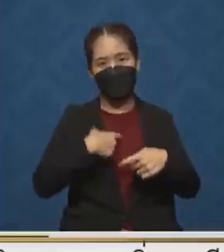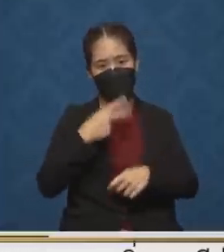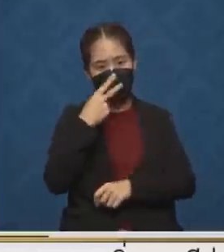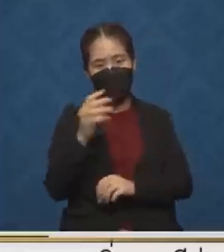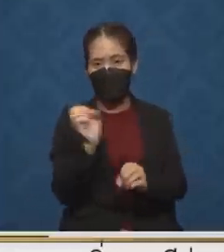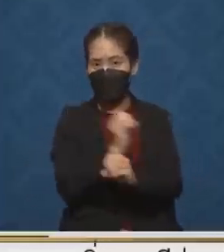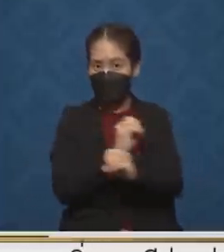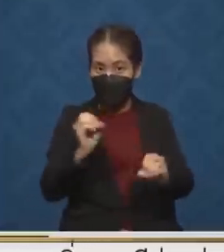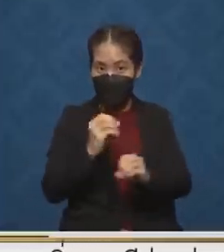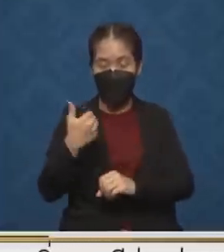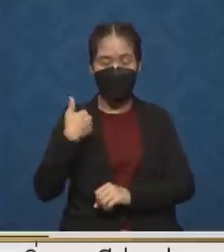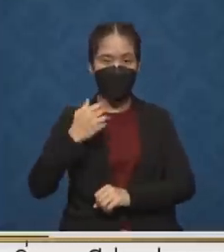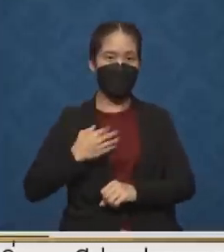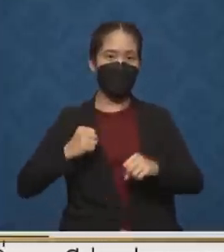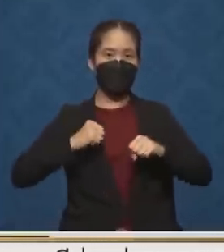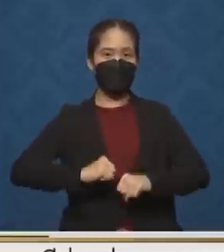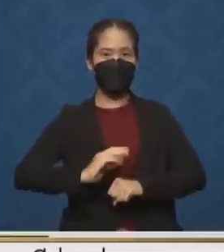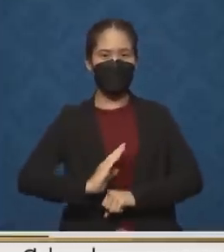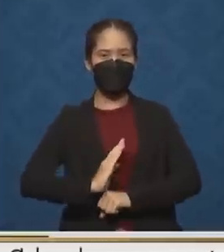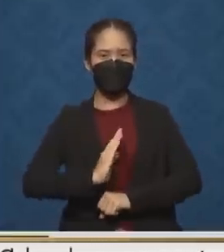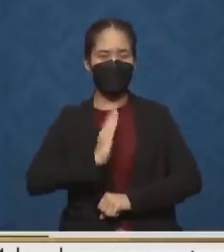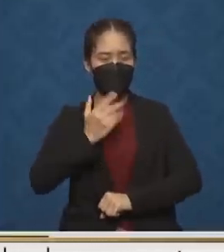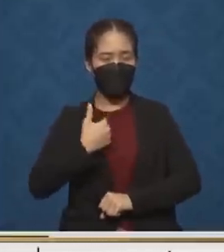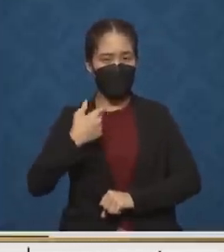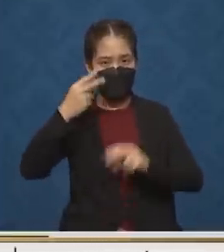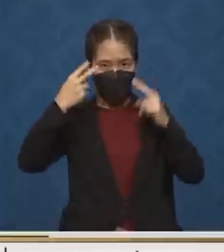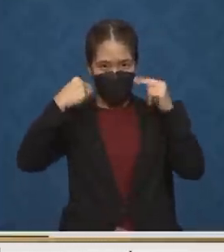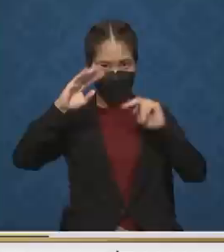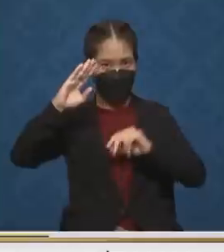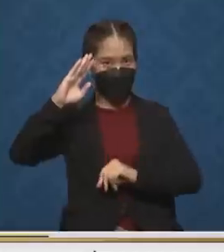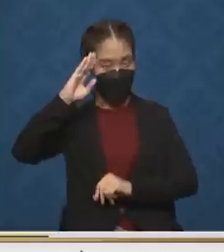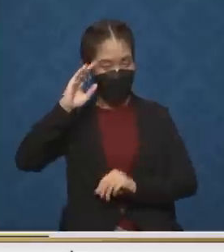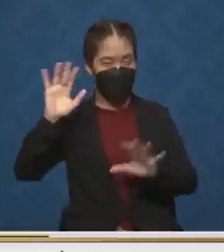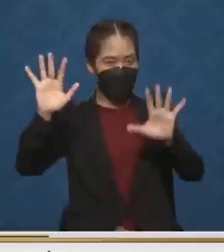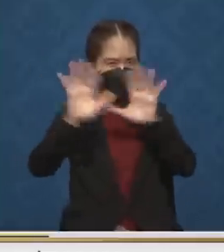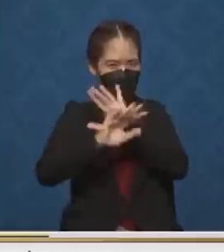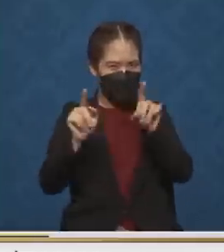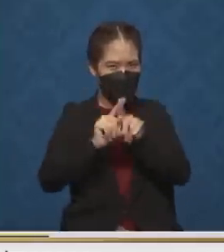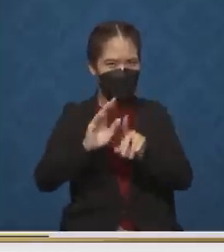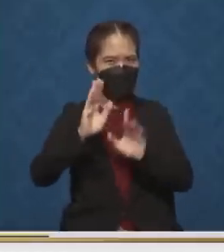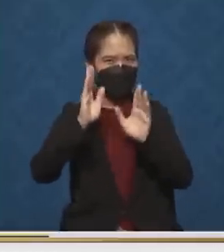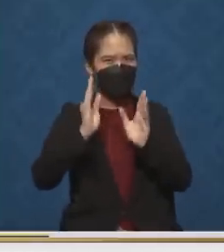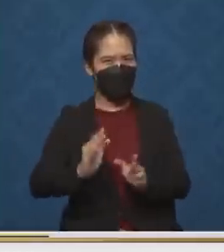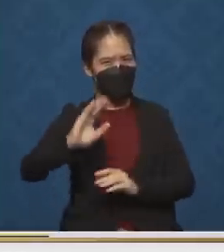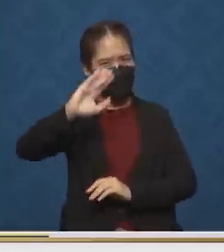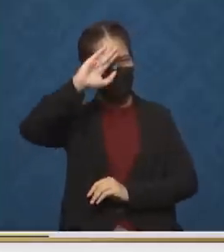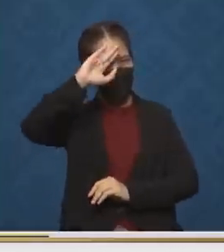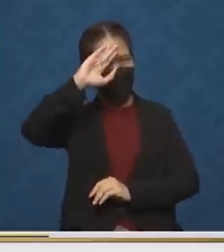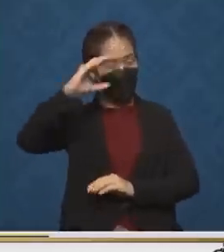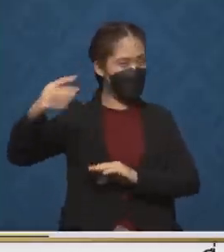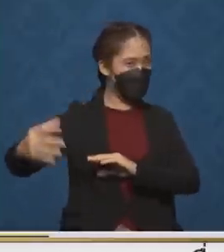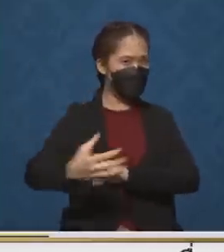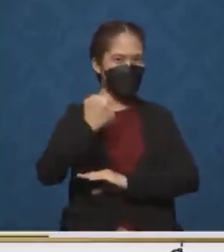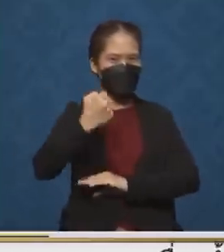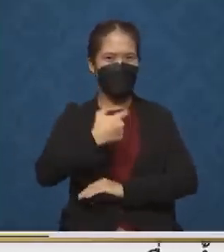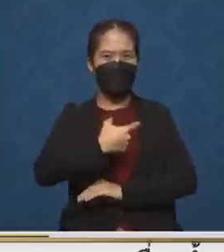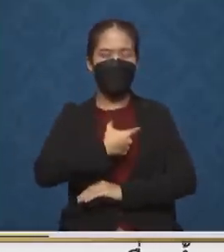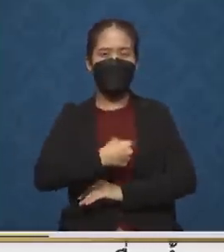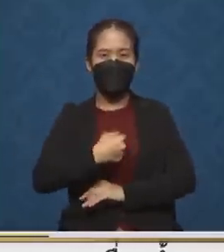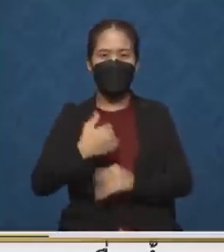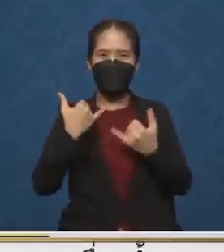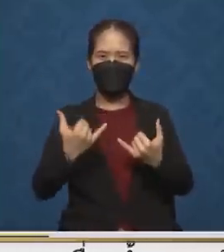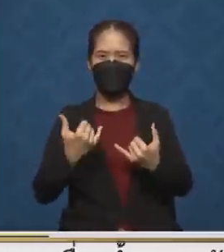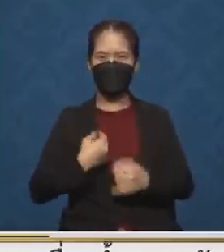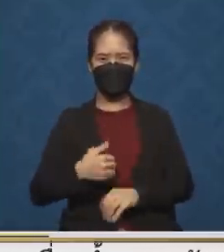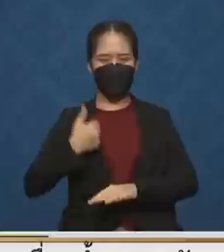วามโอหังเสบติด ทำให้ผลเอกประยุตจันโอชานั้น คล้ายคนเป็โรคโอหังคลอำนาจ และไม่อยู่ในภาวะทจะปก